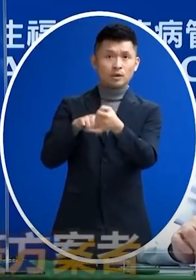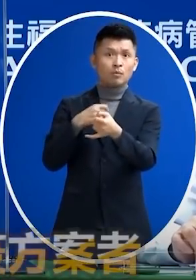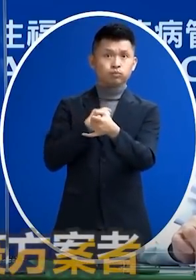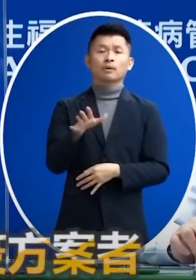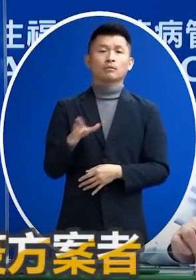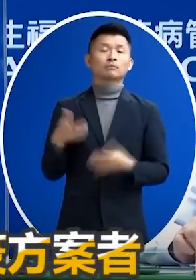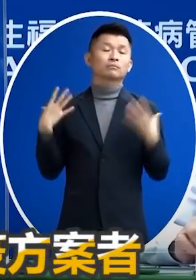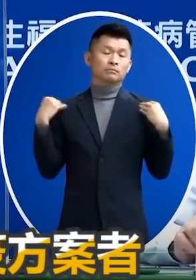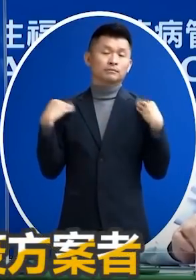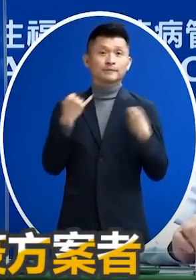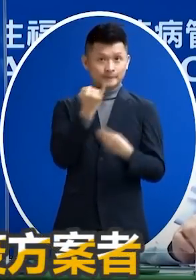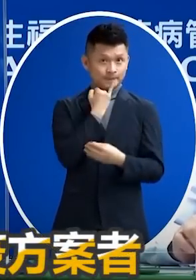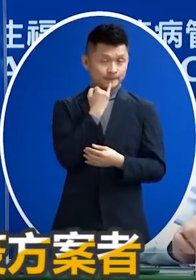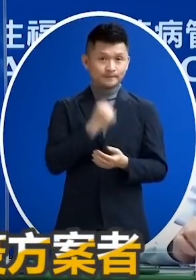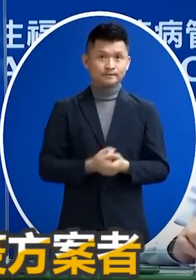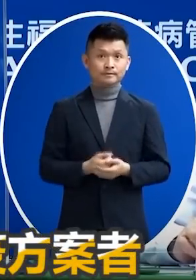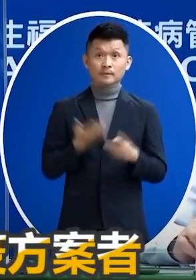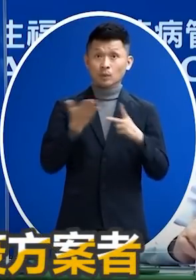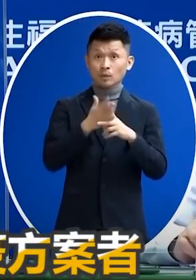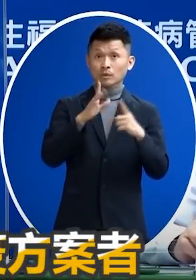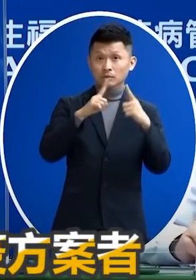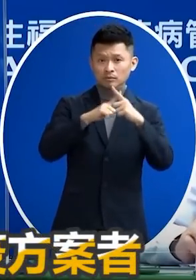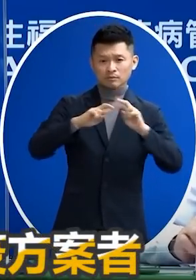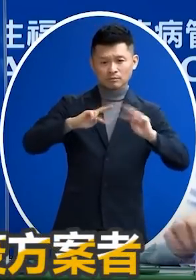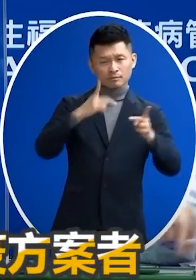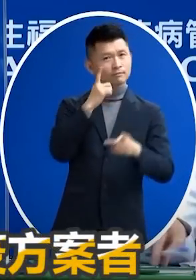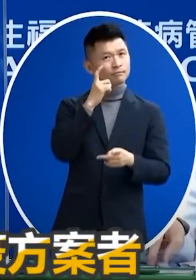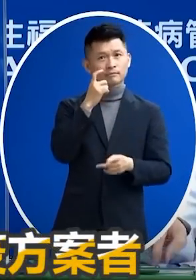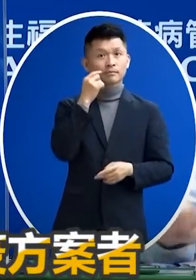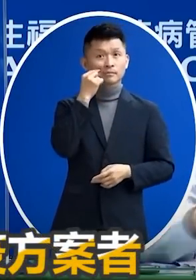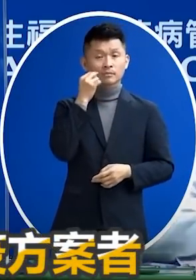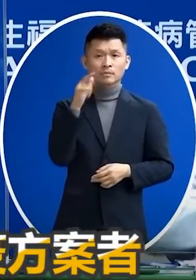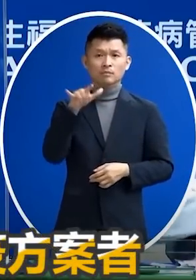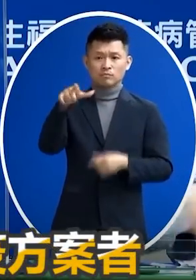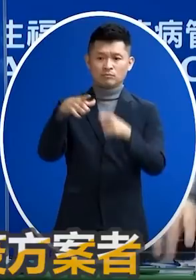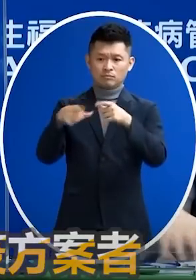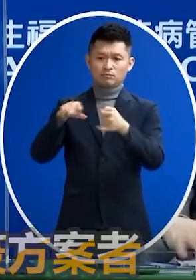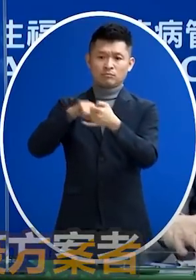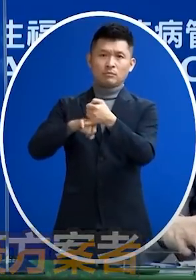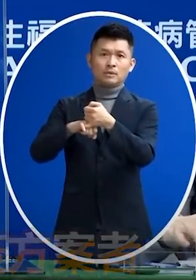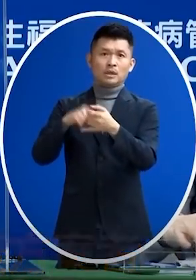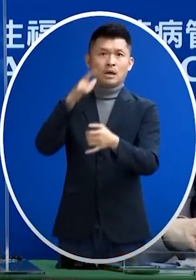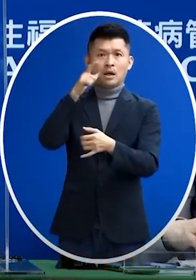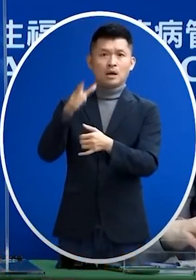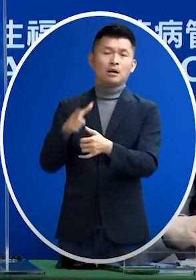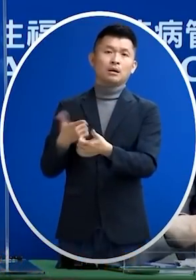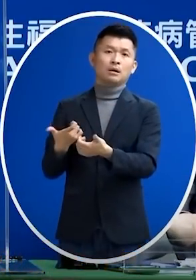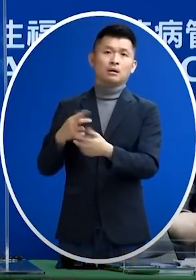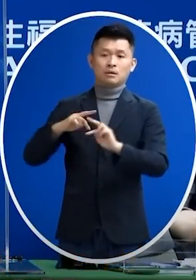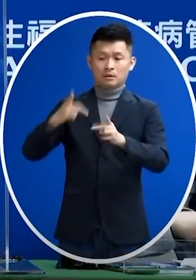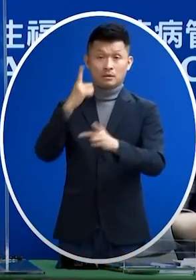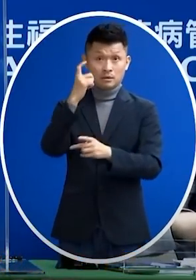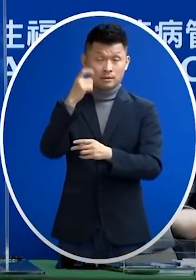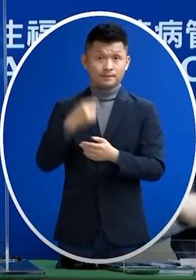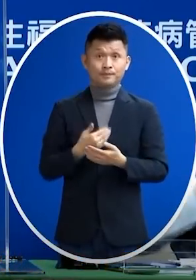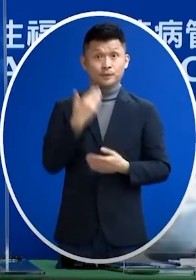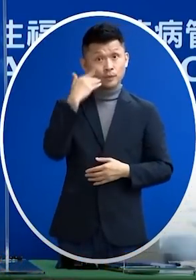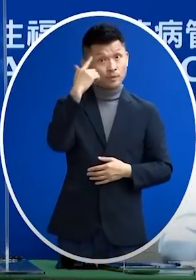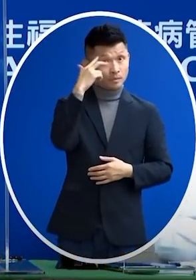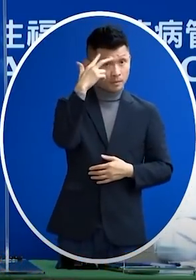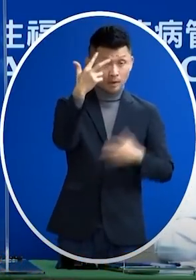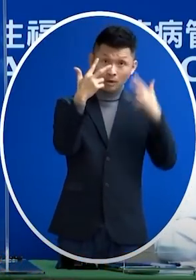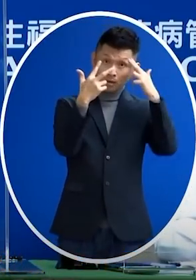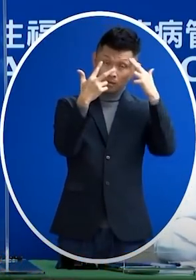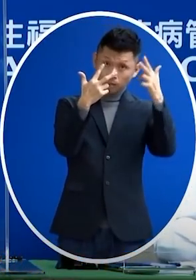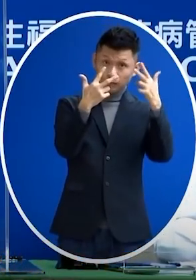定要改，尤其是有些人是没办法改，因为飞机的关系。所以我们并不是说你符合7+7，你就一